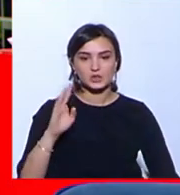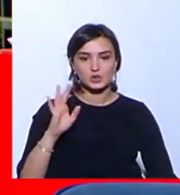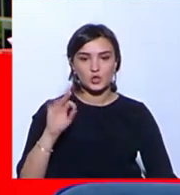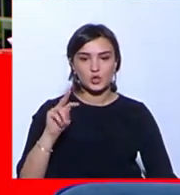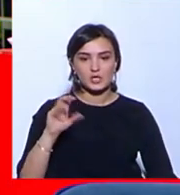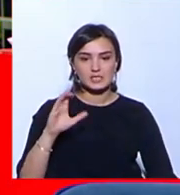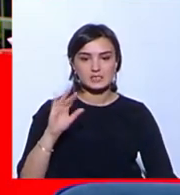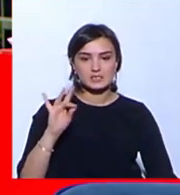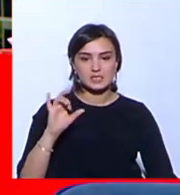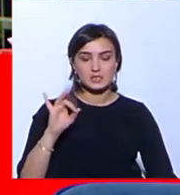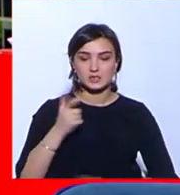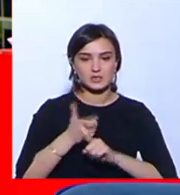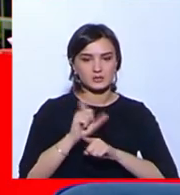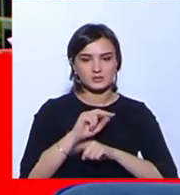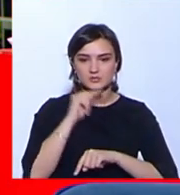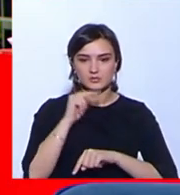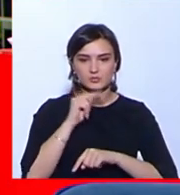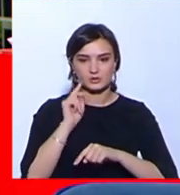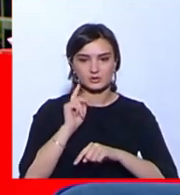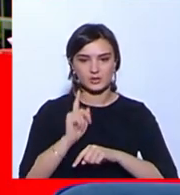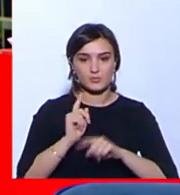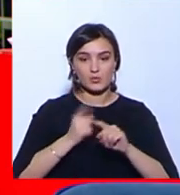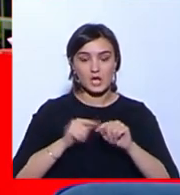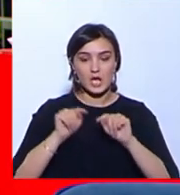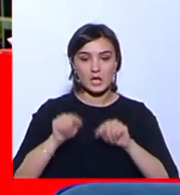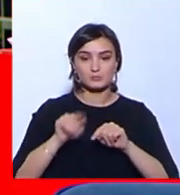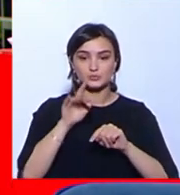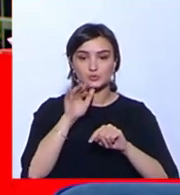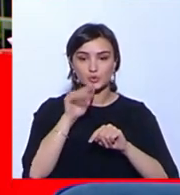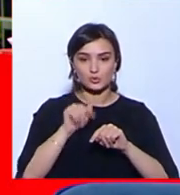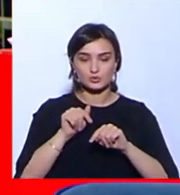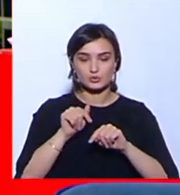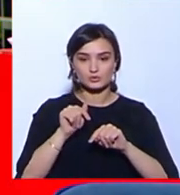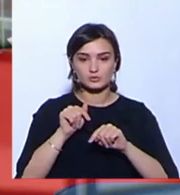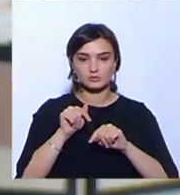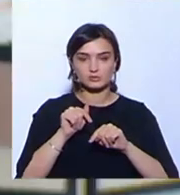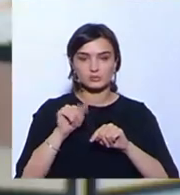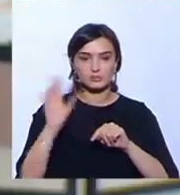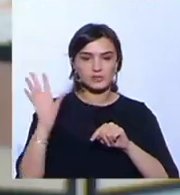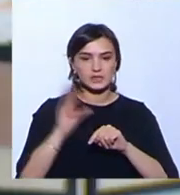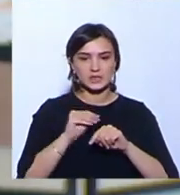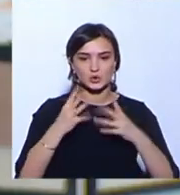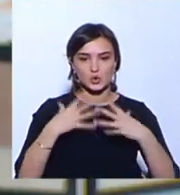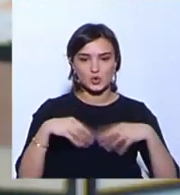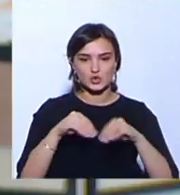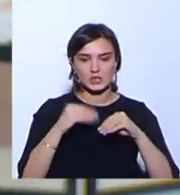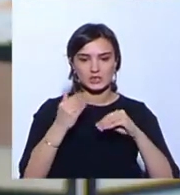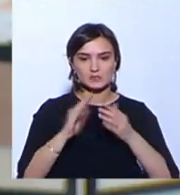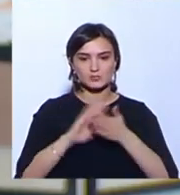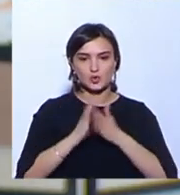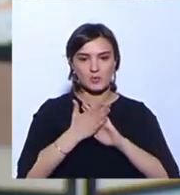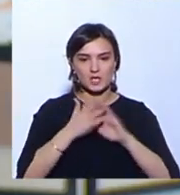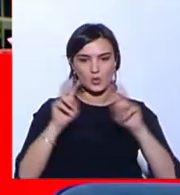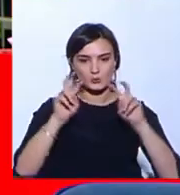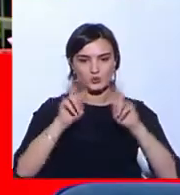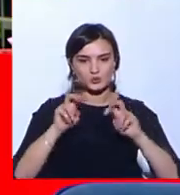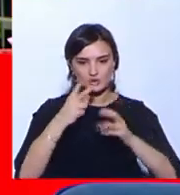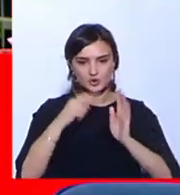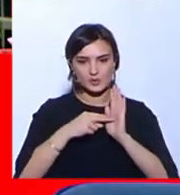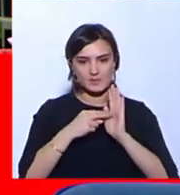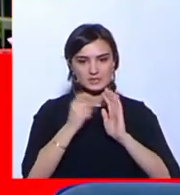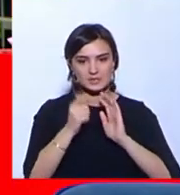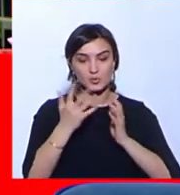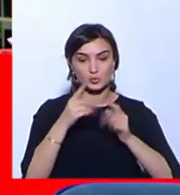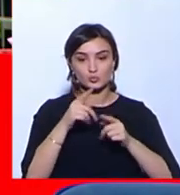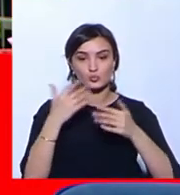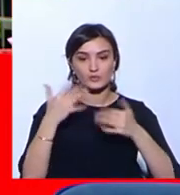ეს ძალიან საყურადღებოა. ასეთ შემთხვევაში, როგორც წესი, ხდება მთლიანად ოჯახის მდგომარეობის შეფასება. მით უფრო თუ თქვენ